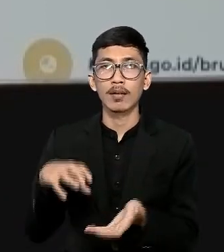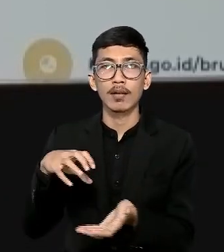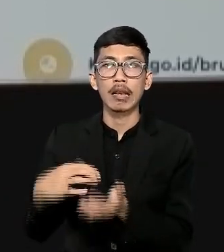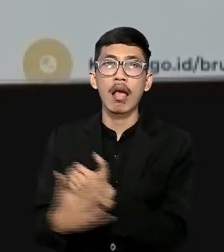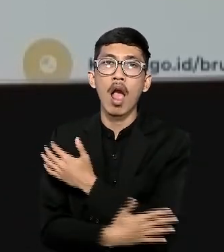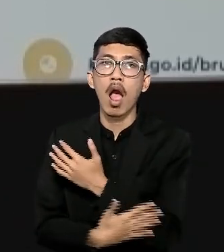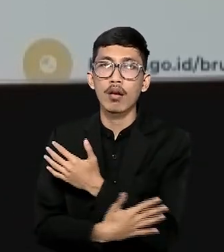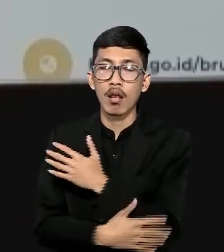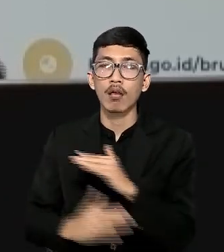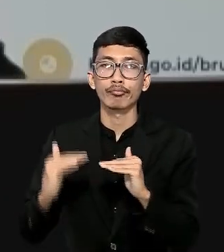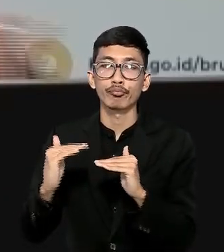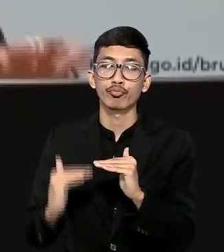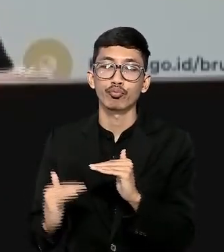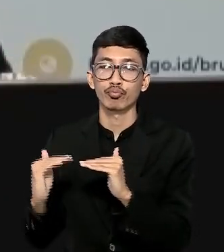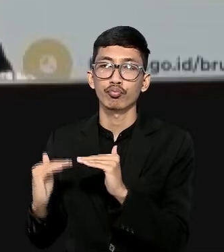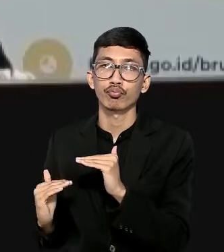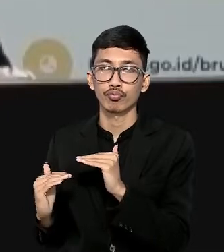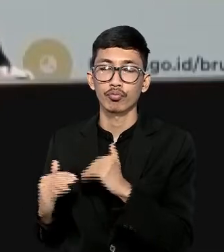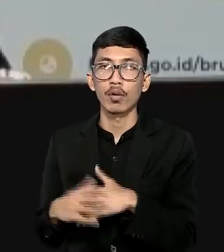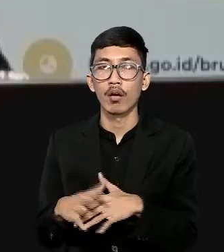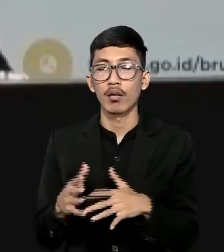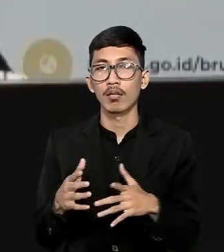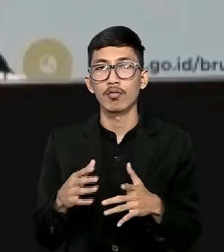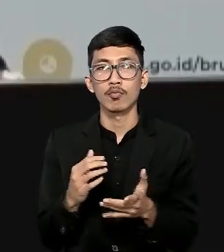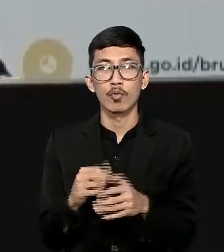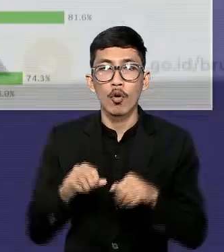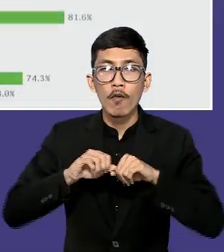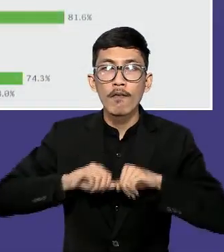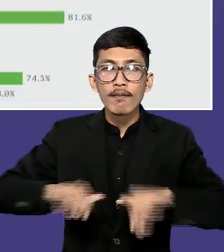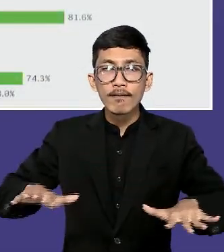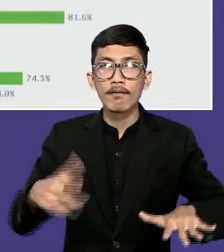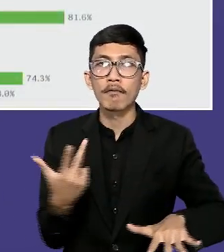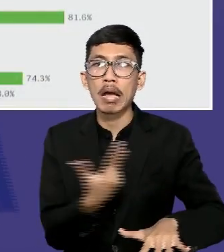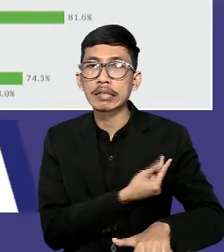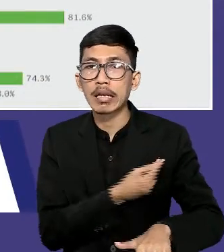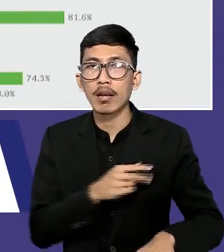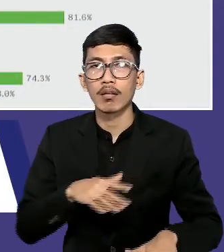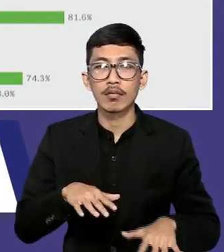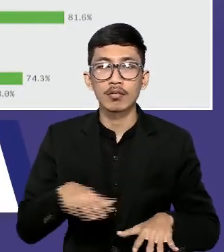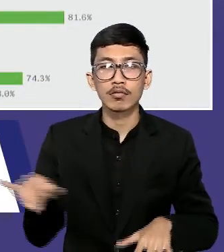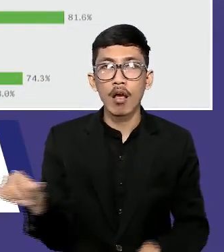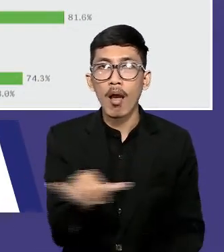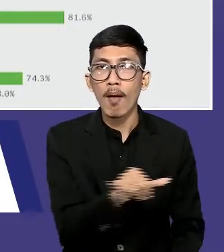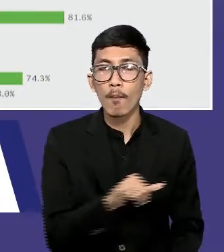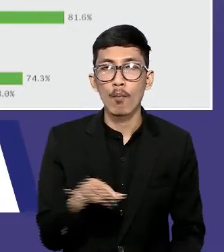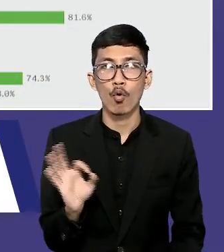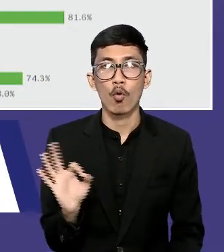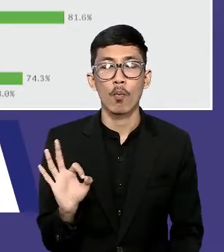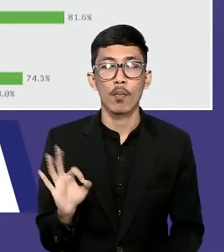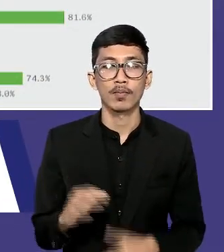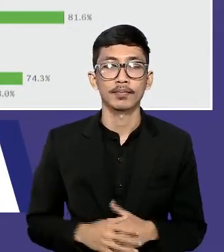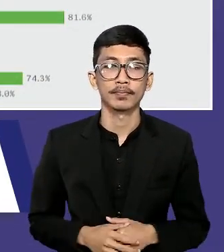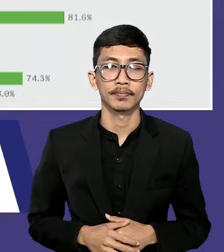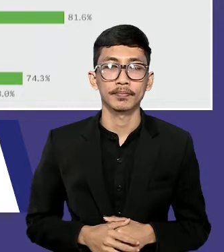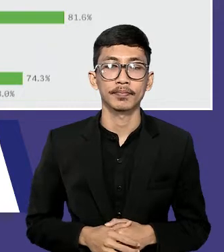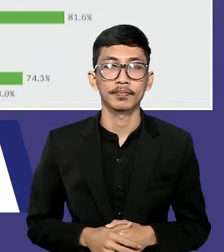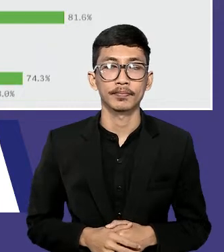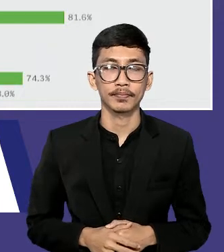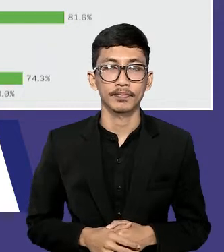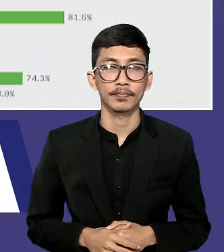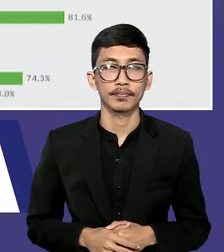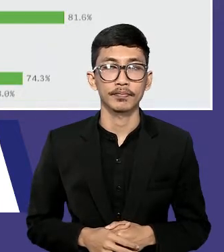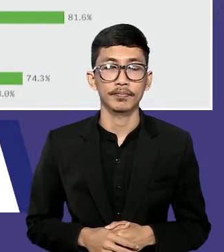yang aktif vaksin jadi tidak merata apa nih proses vaksinasi disini dan saya kira